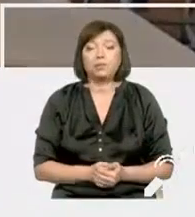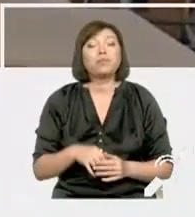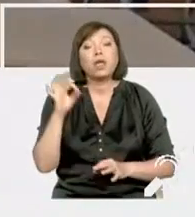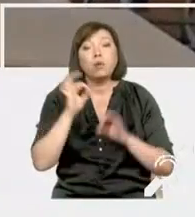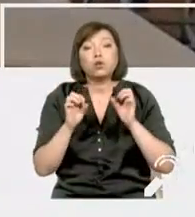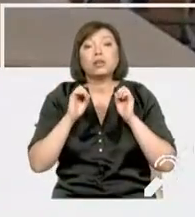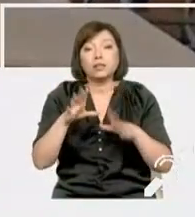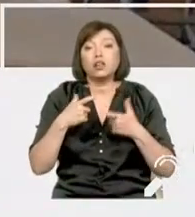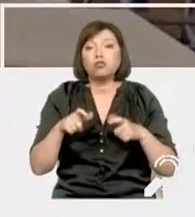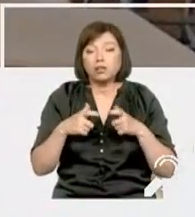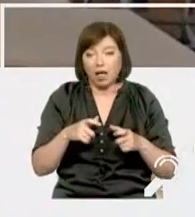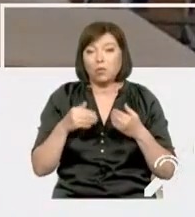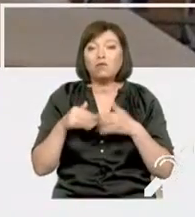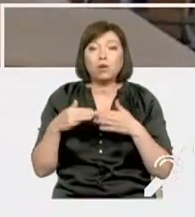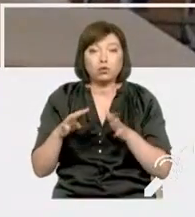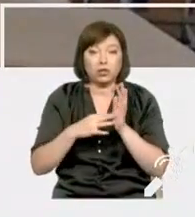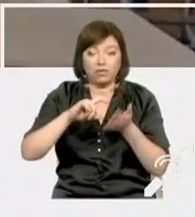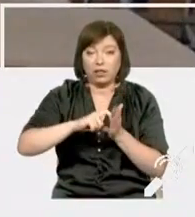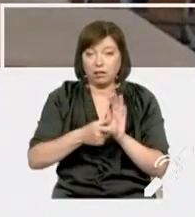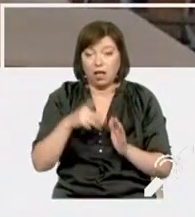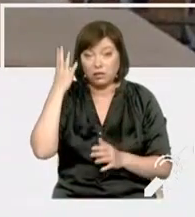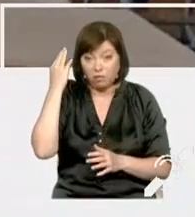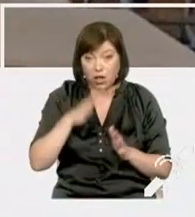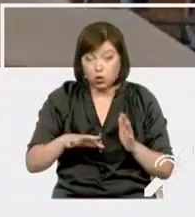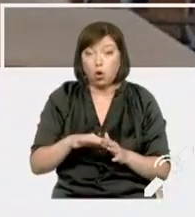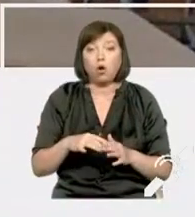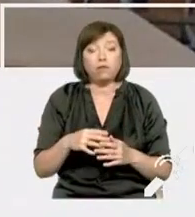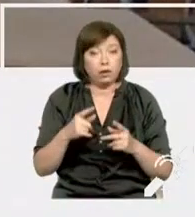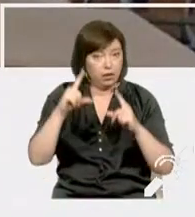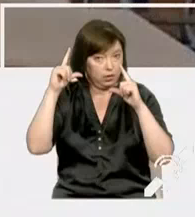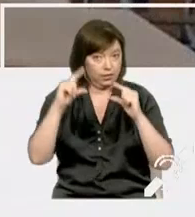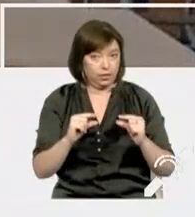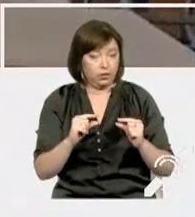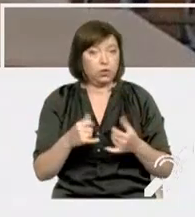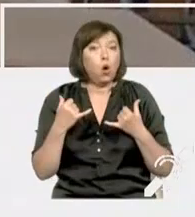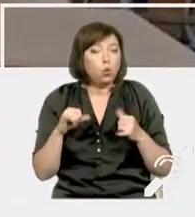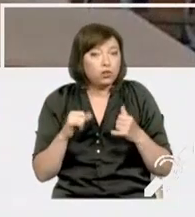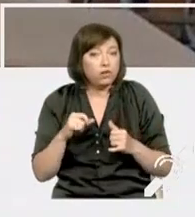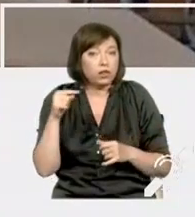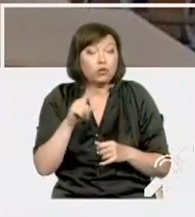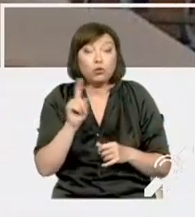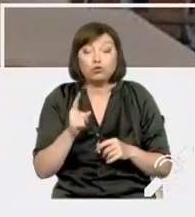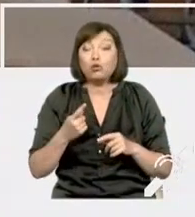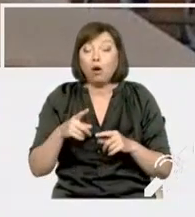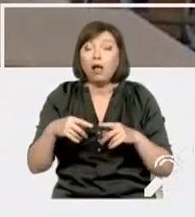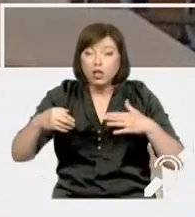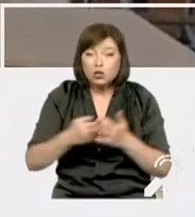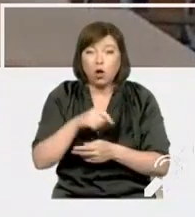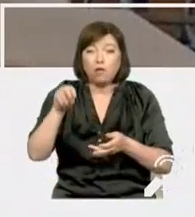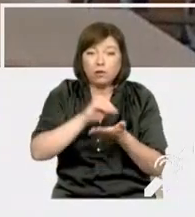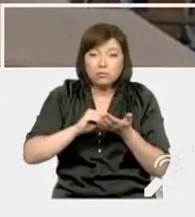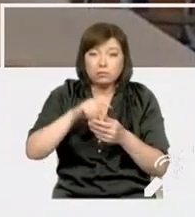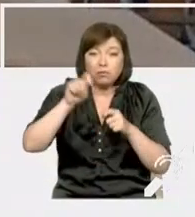Promovarea examenelor de absolvire a gimnaziului în Republica Moldova este în descreștere. Surprinzător este că în urma reverificărilor